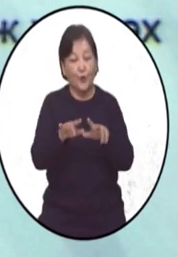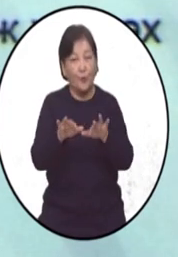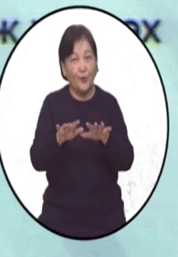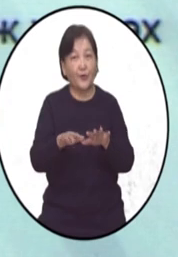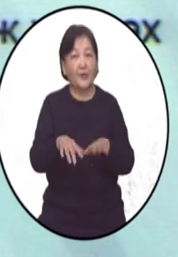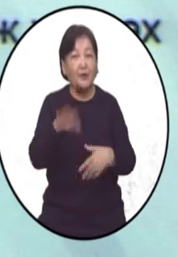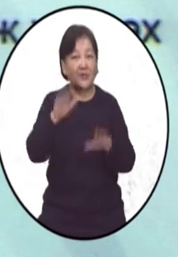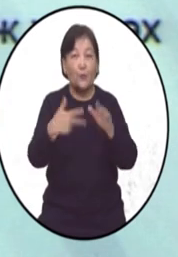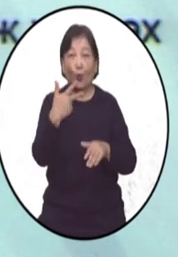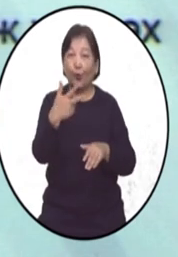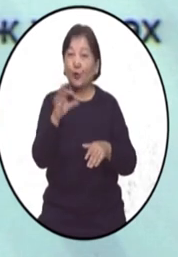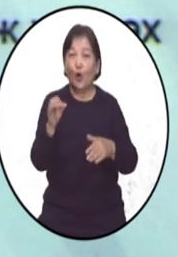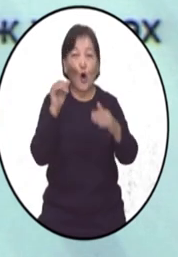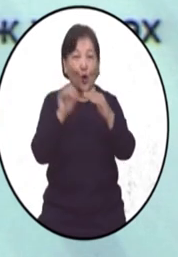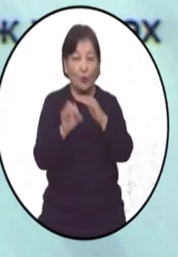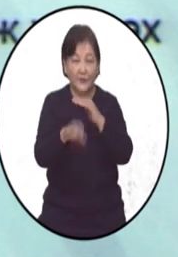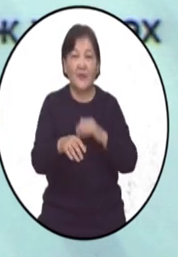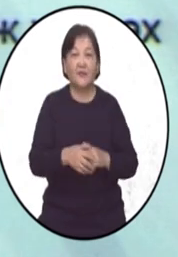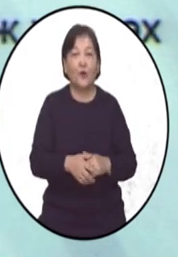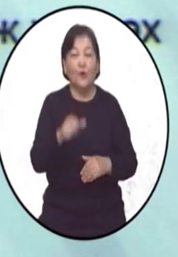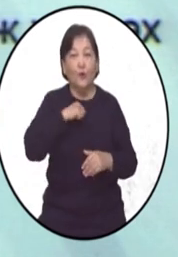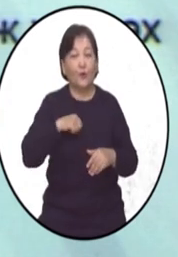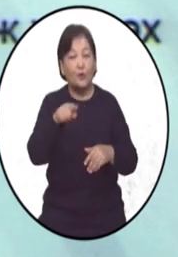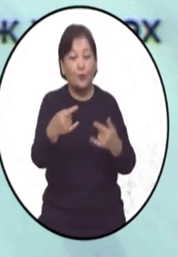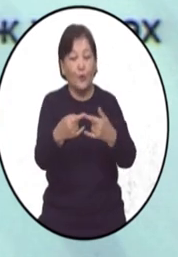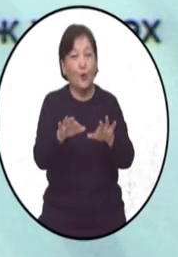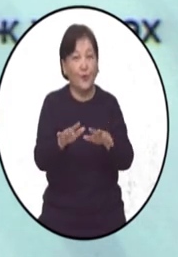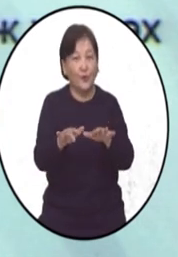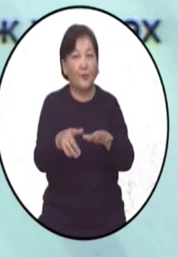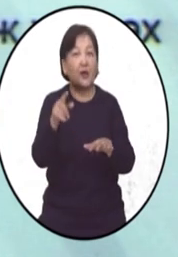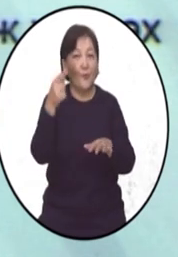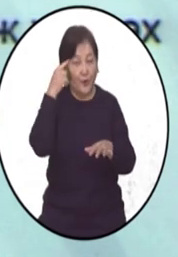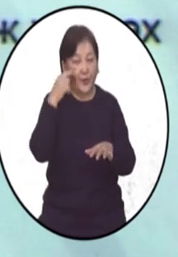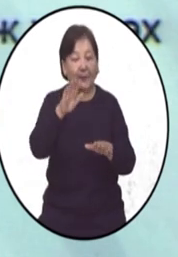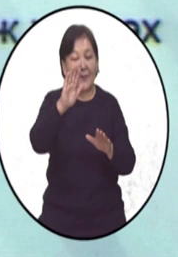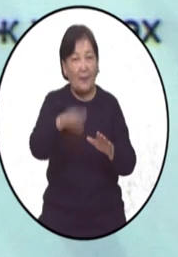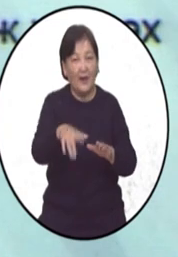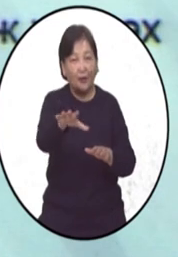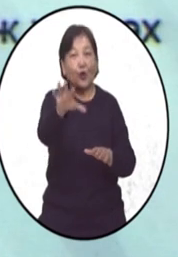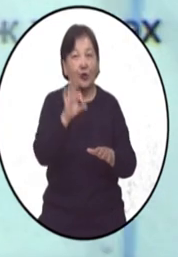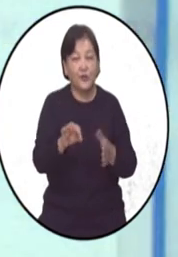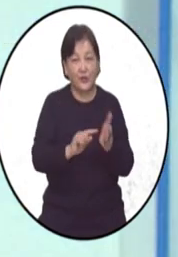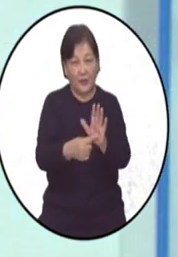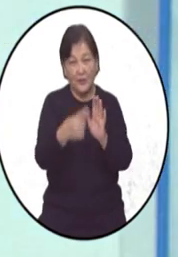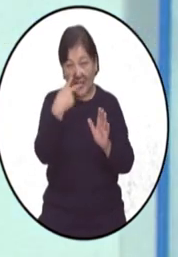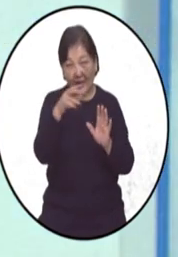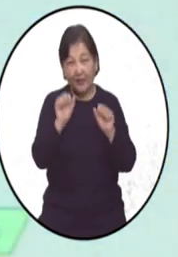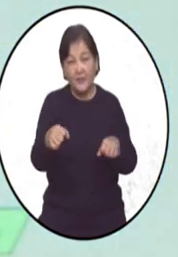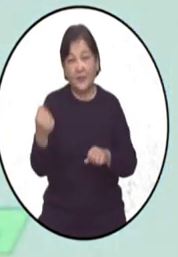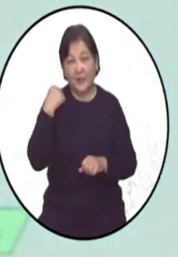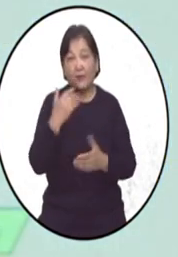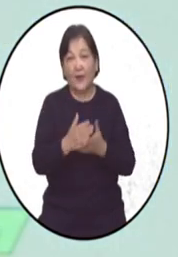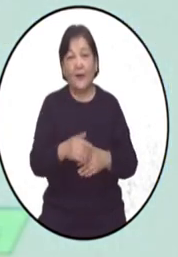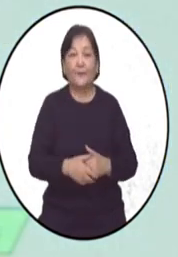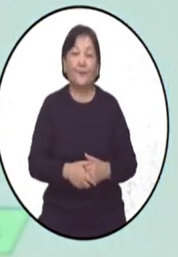тоо оруулсан тухайн компьютер бол бодоод аль багыг нь гаргаж ирэх гэсэн юм бодлого байна. За энийг мөн багш нь